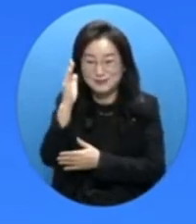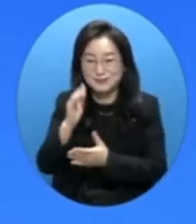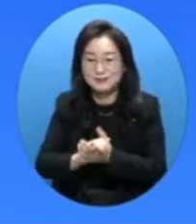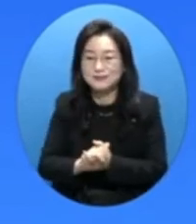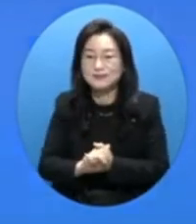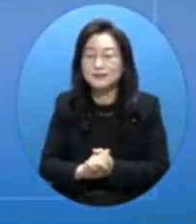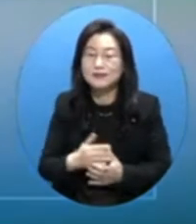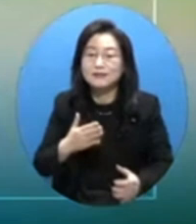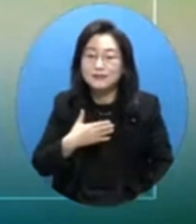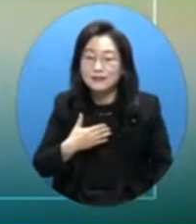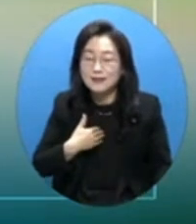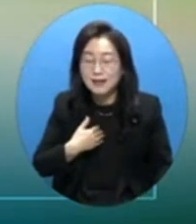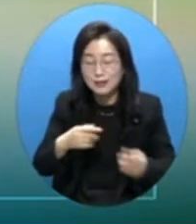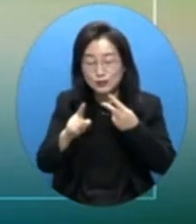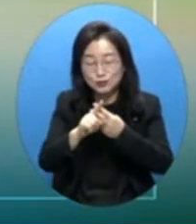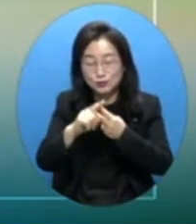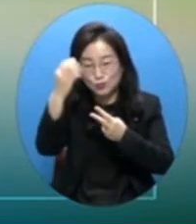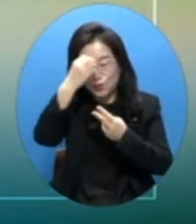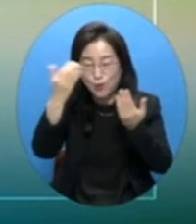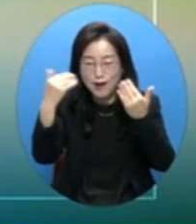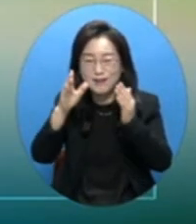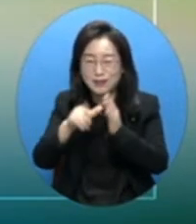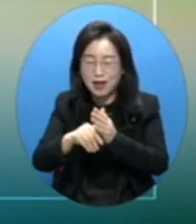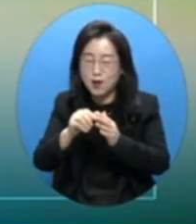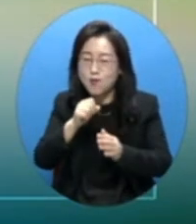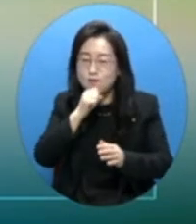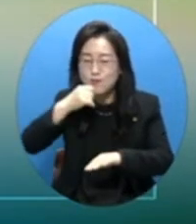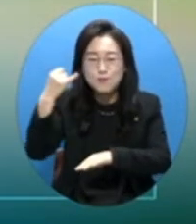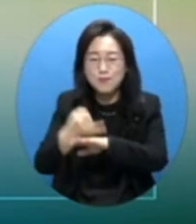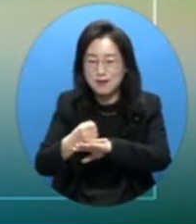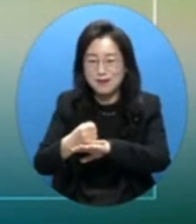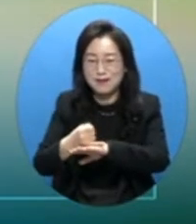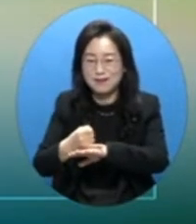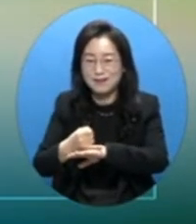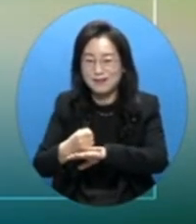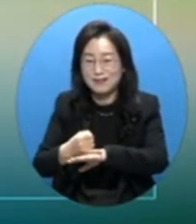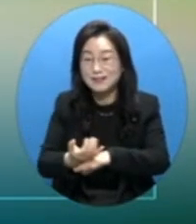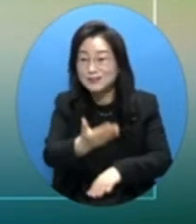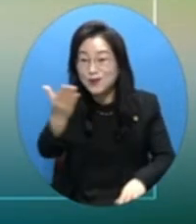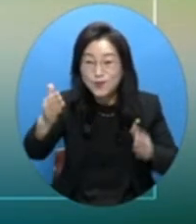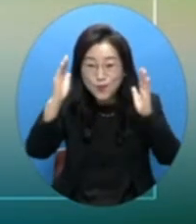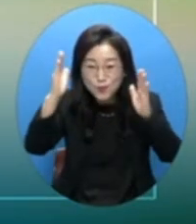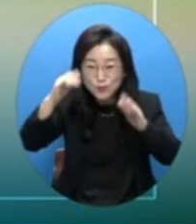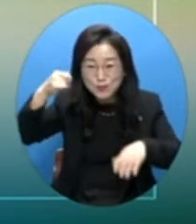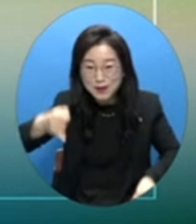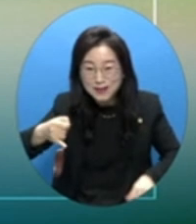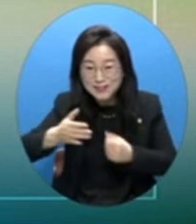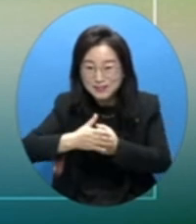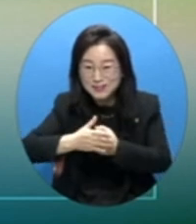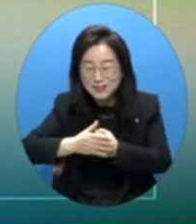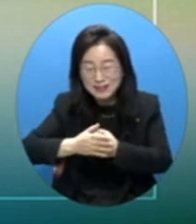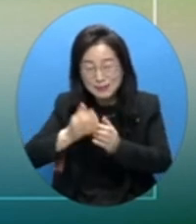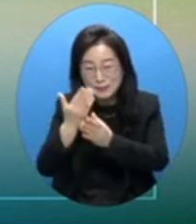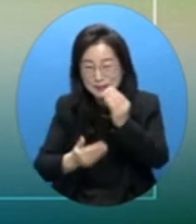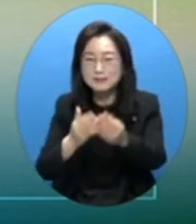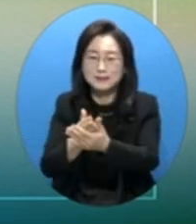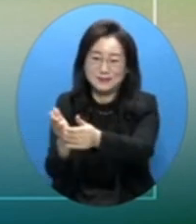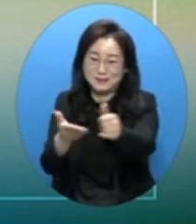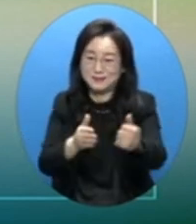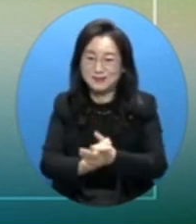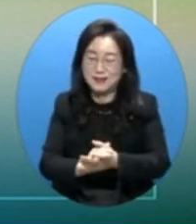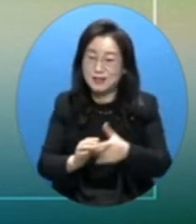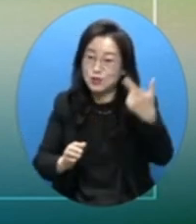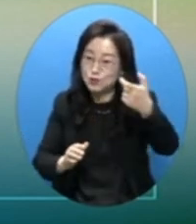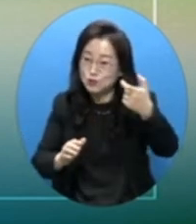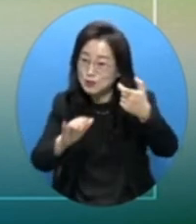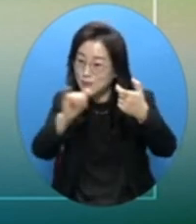제가 중고등학교 때 성적이 하위권이었습니다 여러분 자녀들이 공부 못한다고 이렇게 낙심하지 마세요 60명